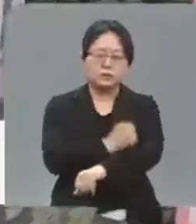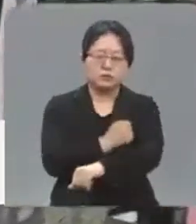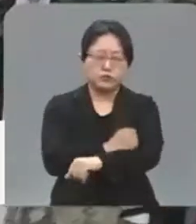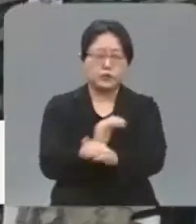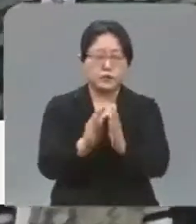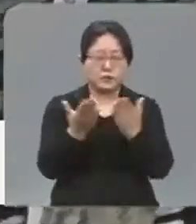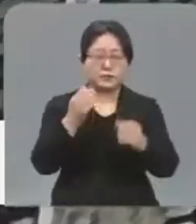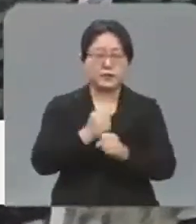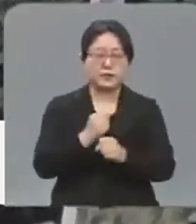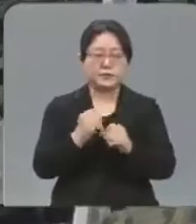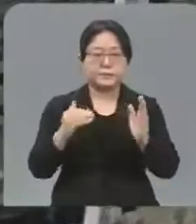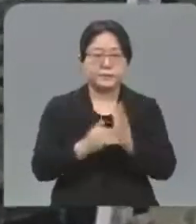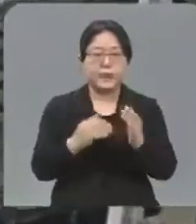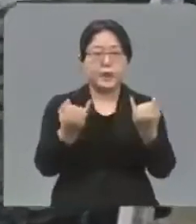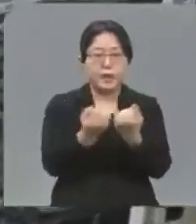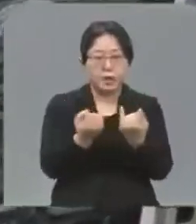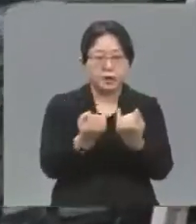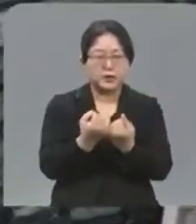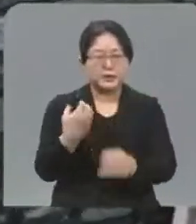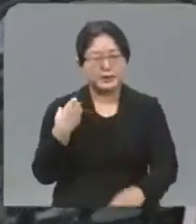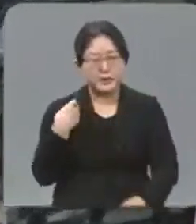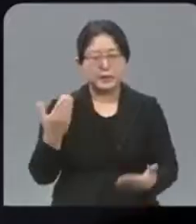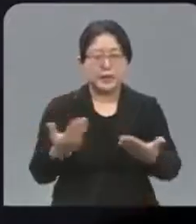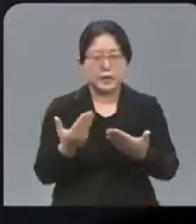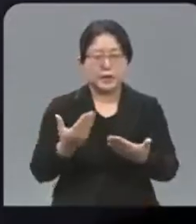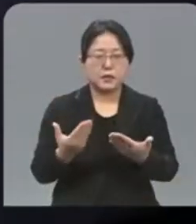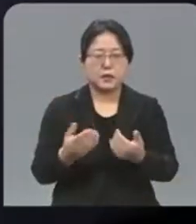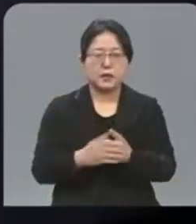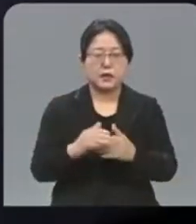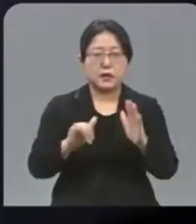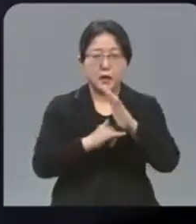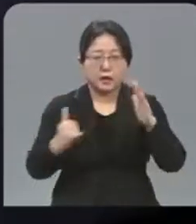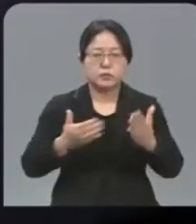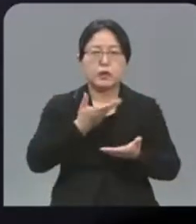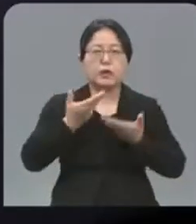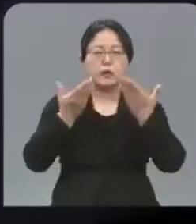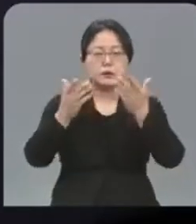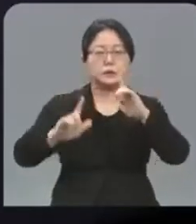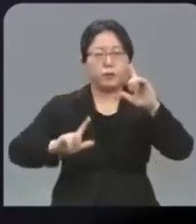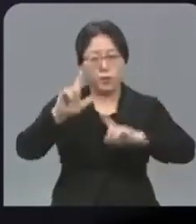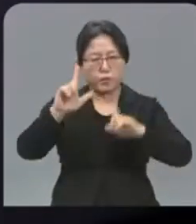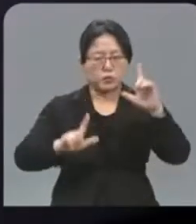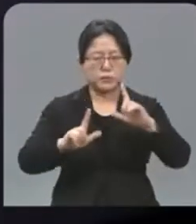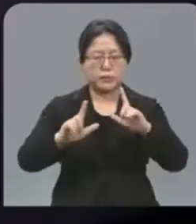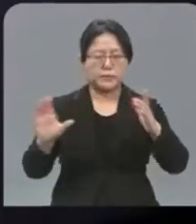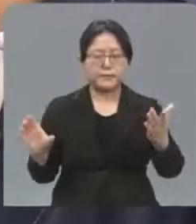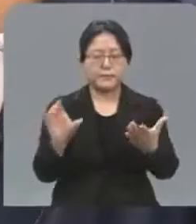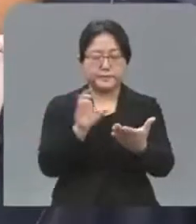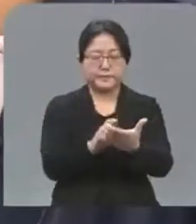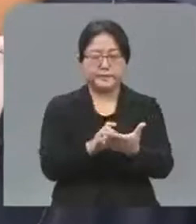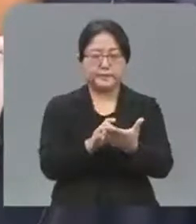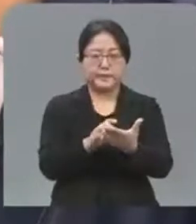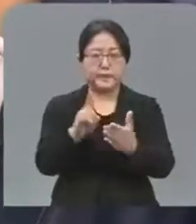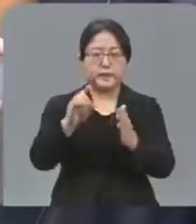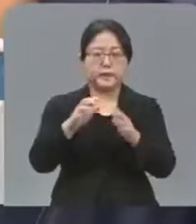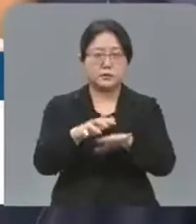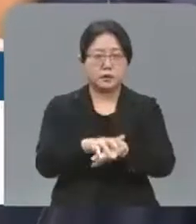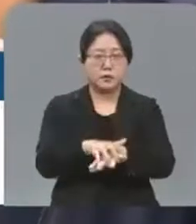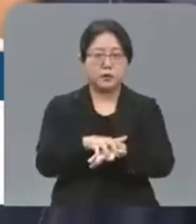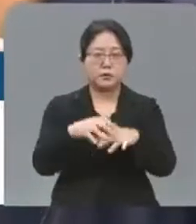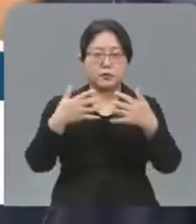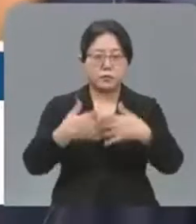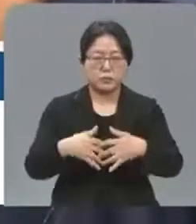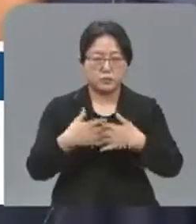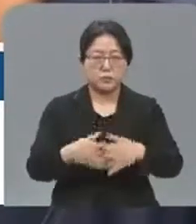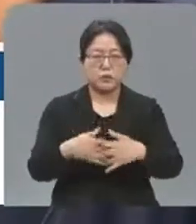나왔습니다 여성들이 감내 1 노동의 무게와 가족의 헌신한 모습이 고스란히 담겼습니다 당직 공장은